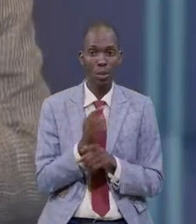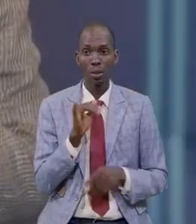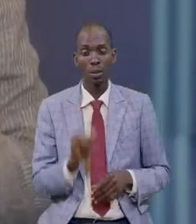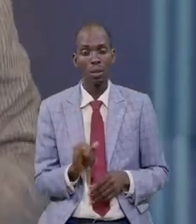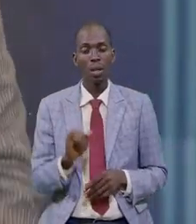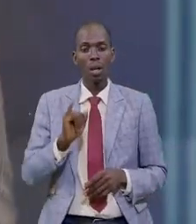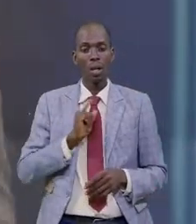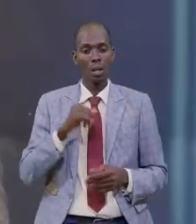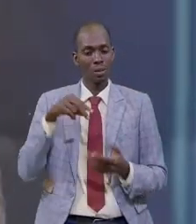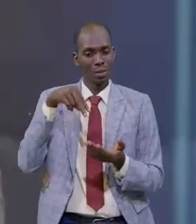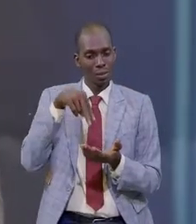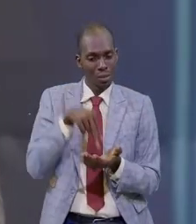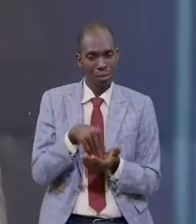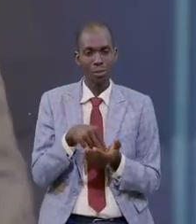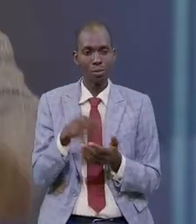tiens